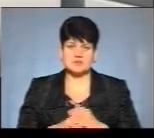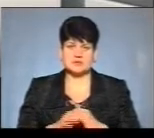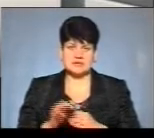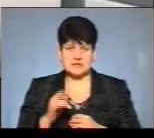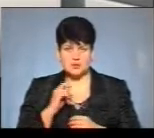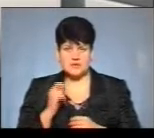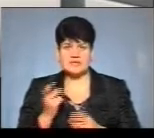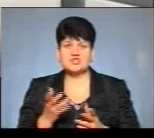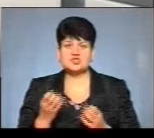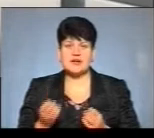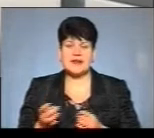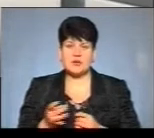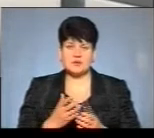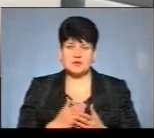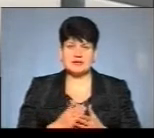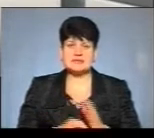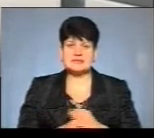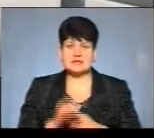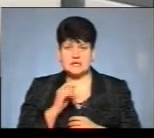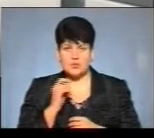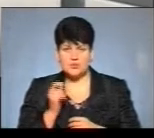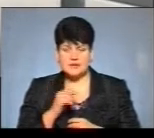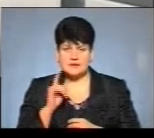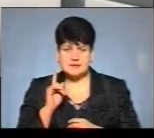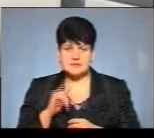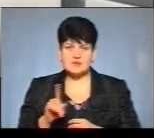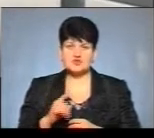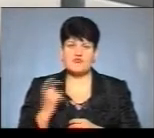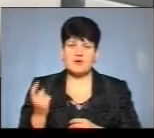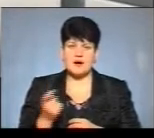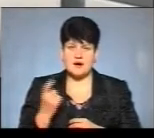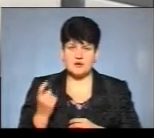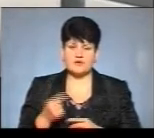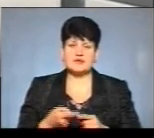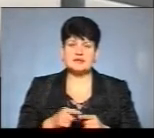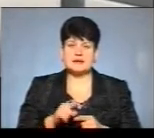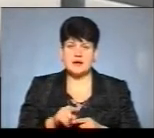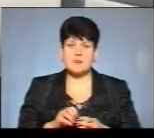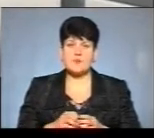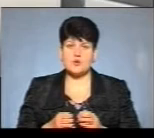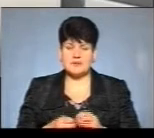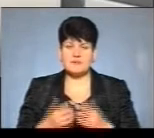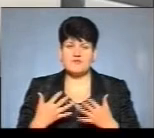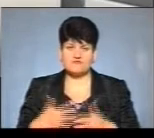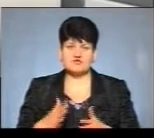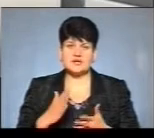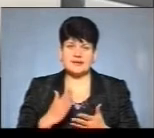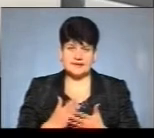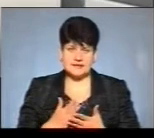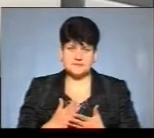які ще регіони? Східна Україна, знаю, що в Харкові така проблема вже є,